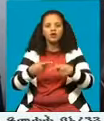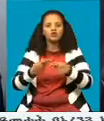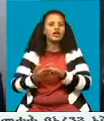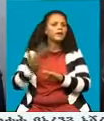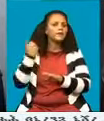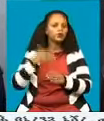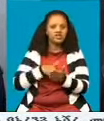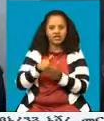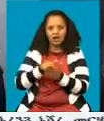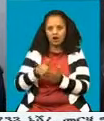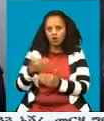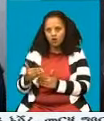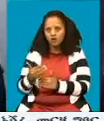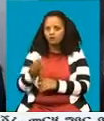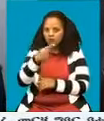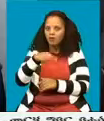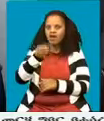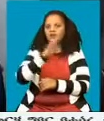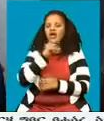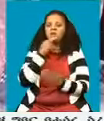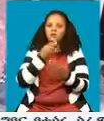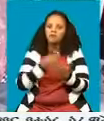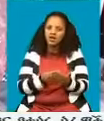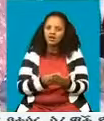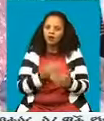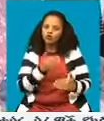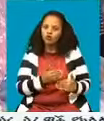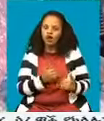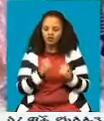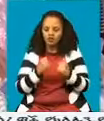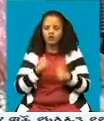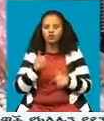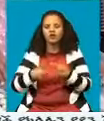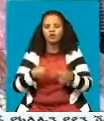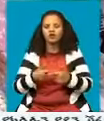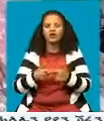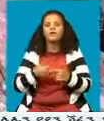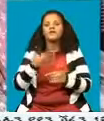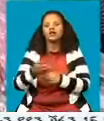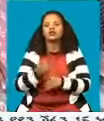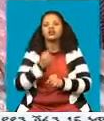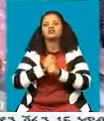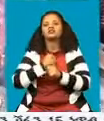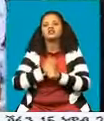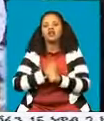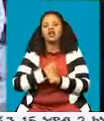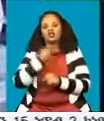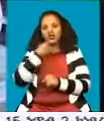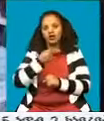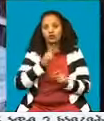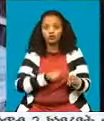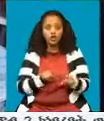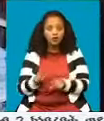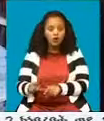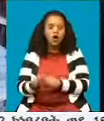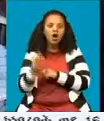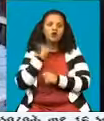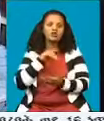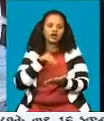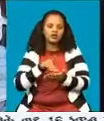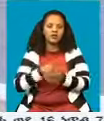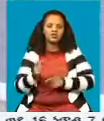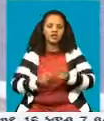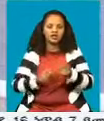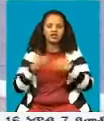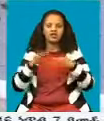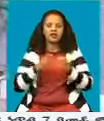የነበሩ ደካማ ጎኖችን በማረምና መልካም ጎኖችን አጠናክሮ ለመሄድ በቀጣይ እንደሚሰራ የተናገሩት ደግሞ የሐዋሳ ከተማ